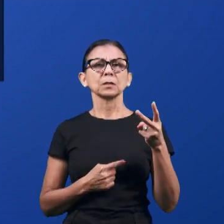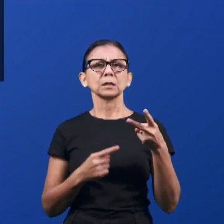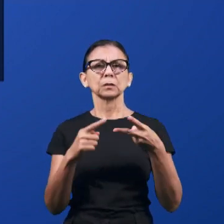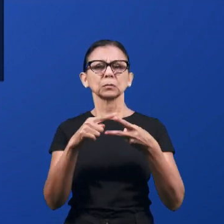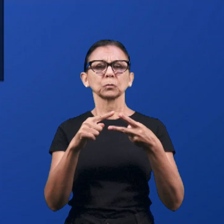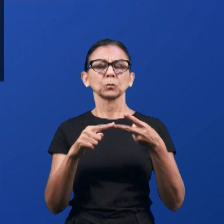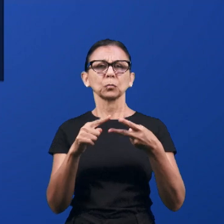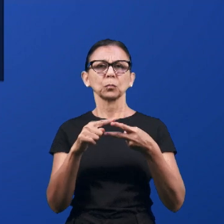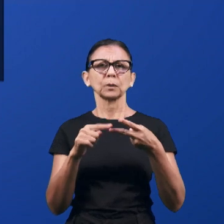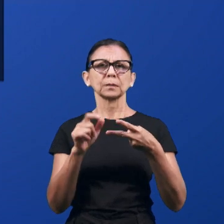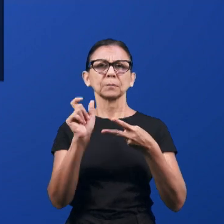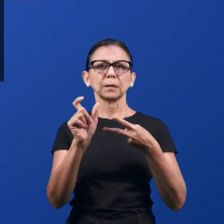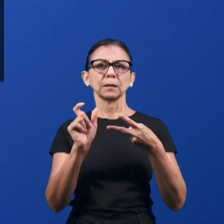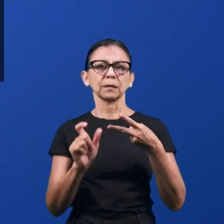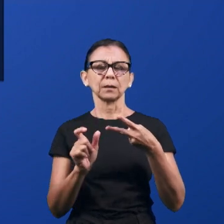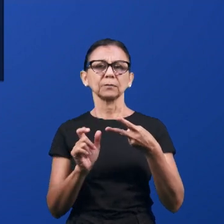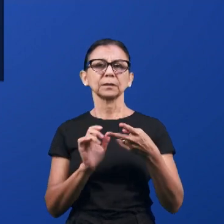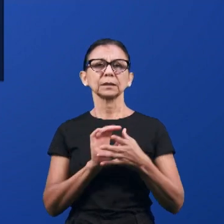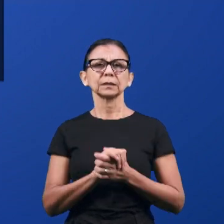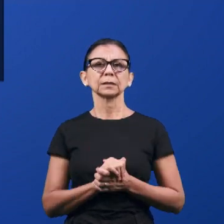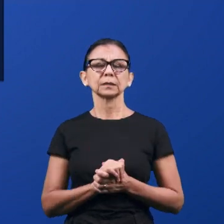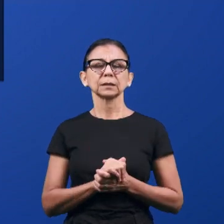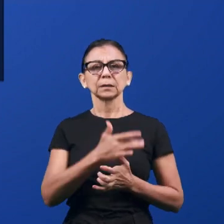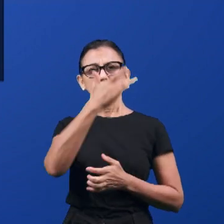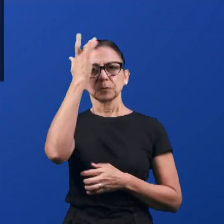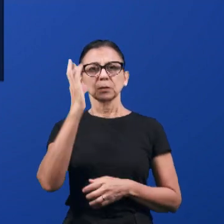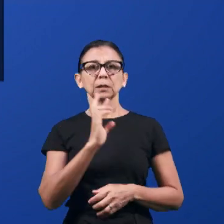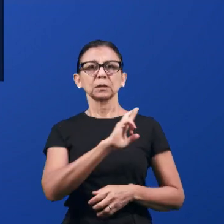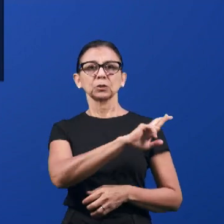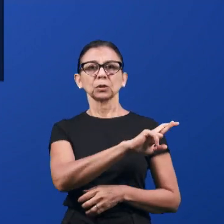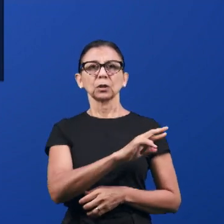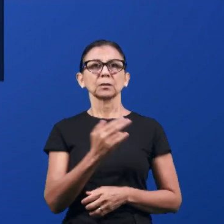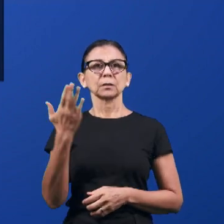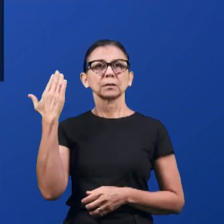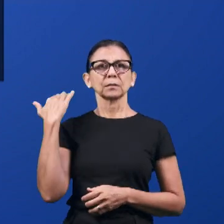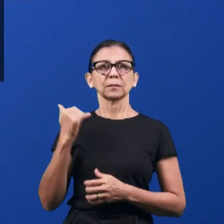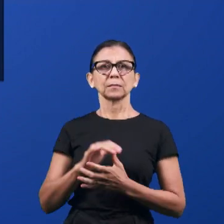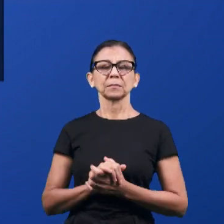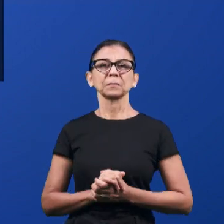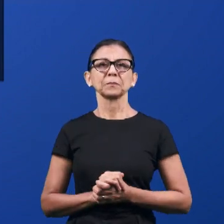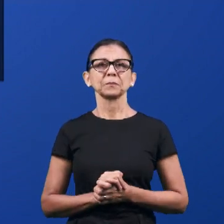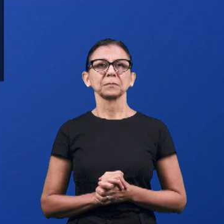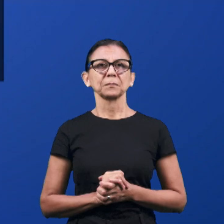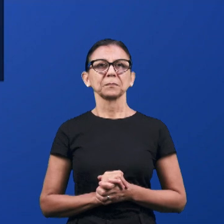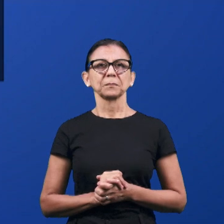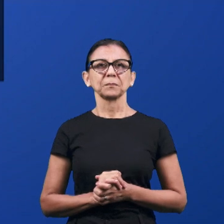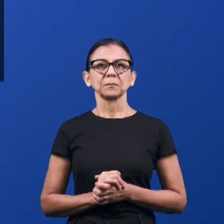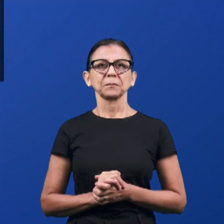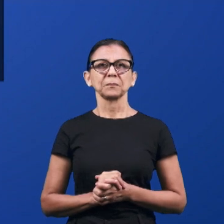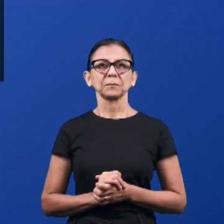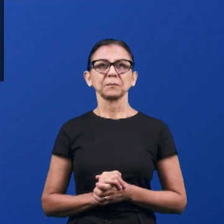citer 2 désignations péjoratives données aux religieux de l'époque. Aveugle et